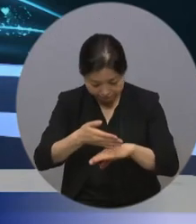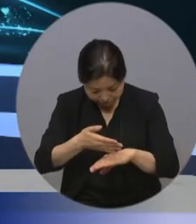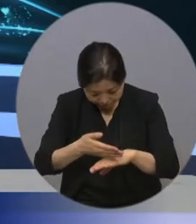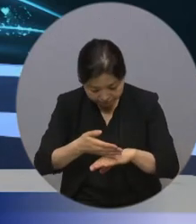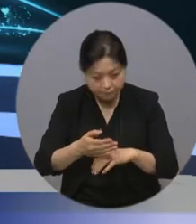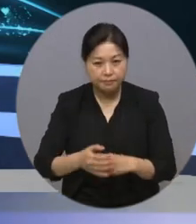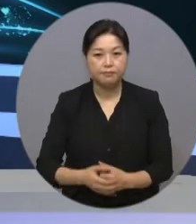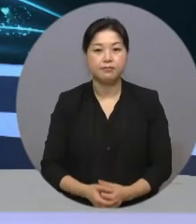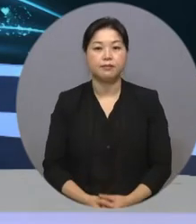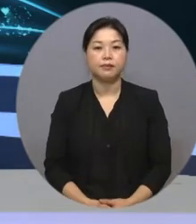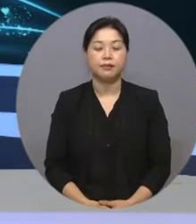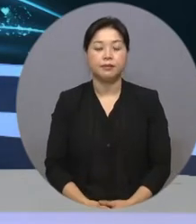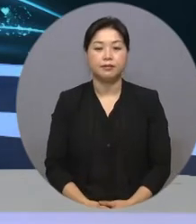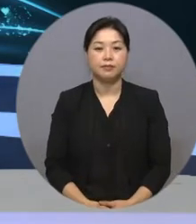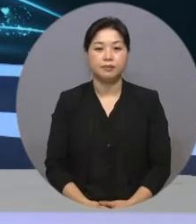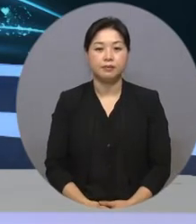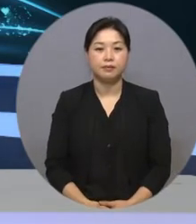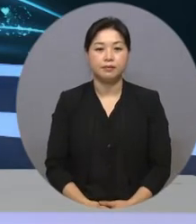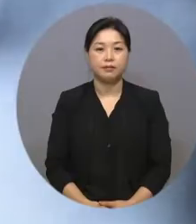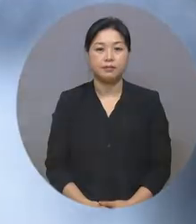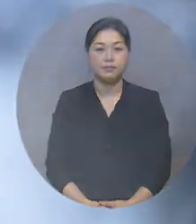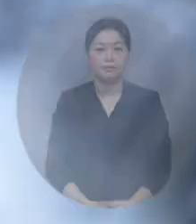고맙습니다.